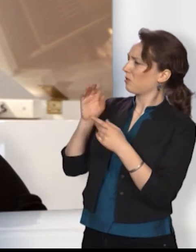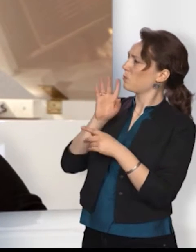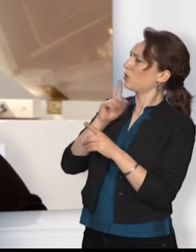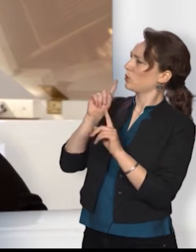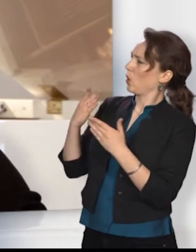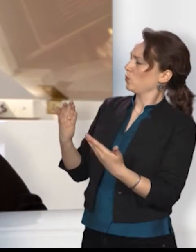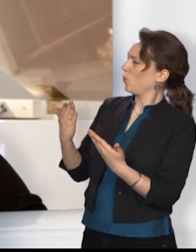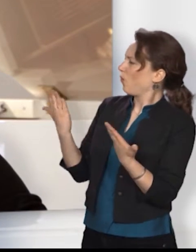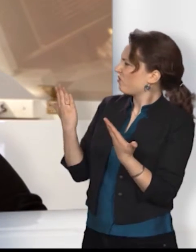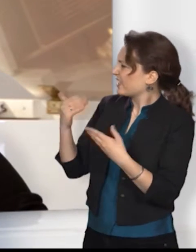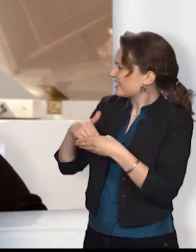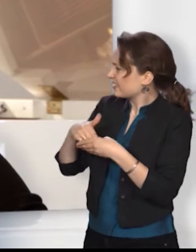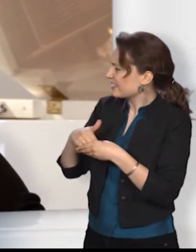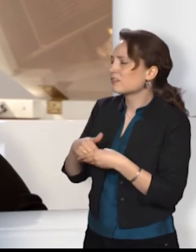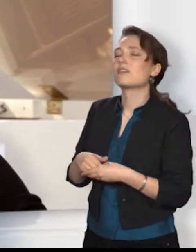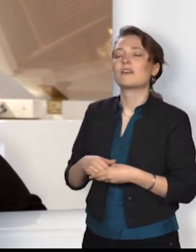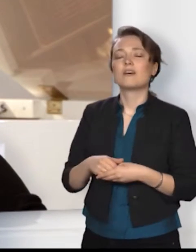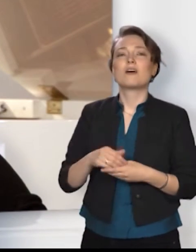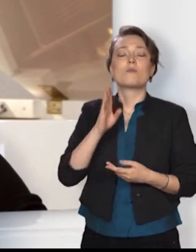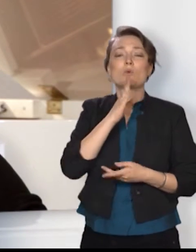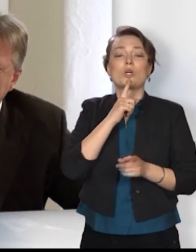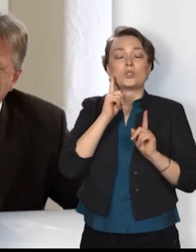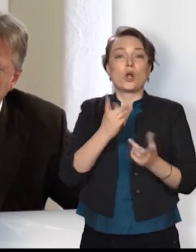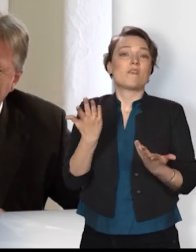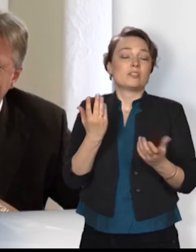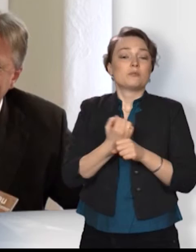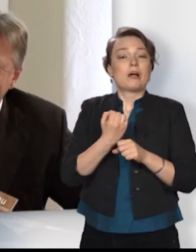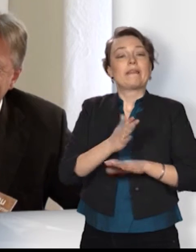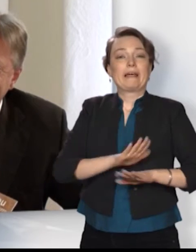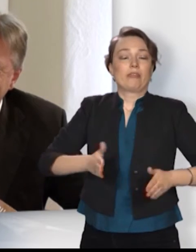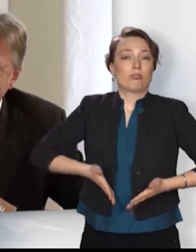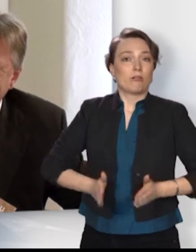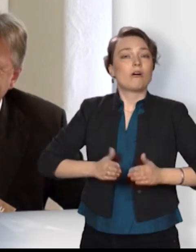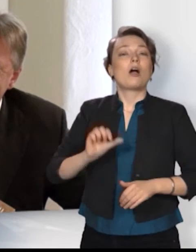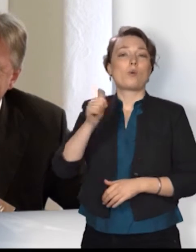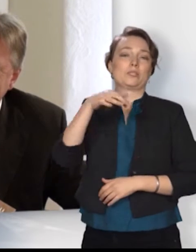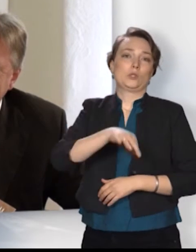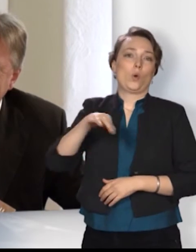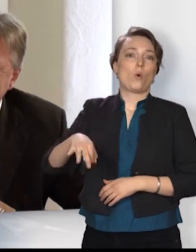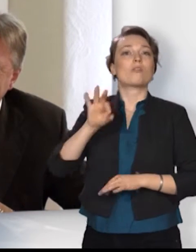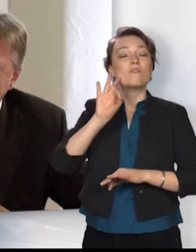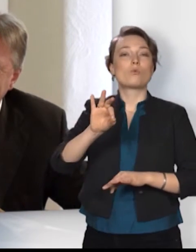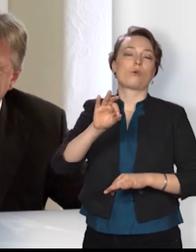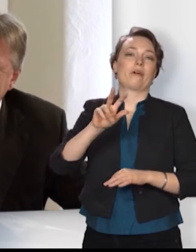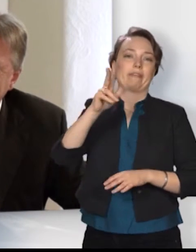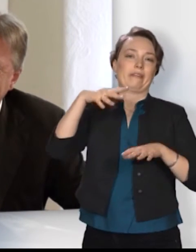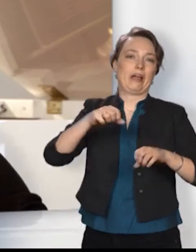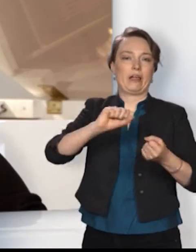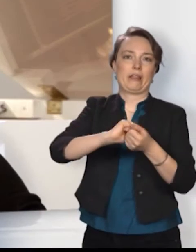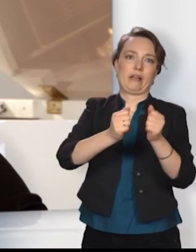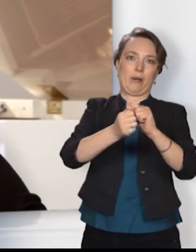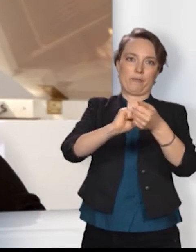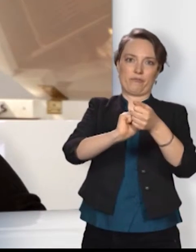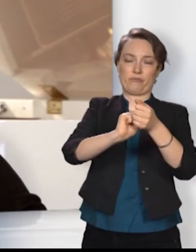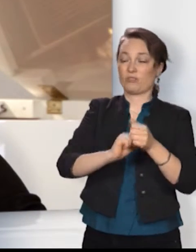den Kampf des Dritten Reiches. Und im Untergrund wurde heimlich die Zeitschrift weitergedruckt? Die Zeitschrift wurde